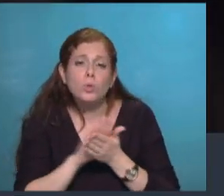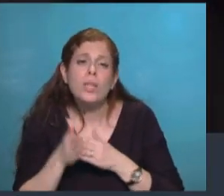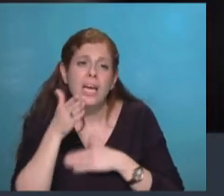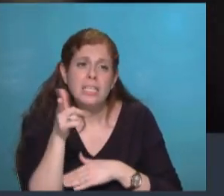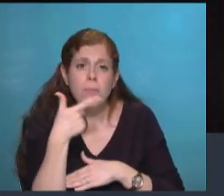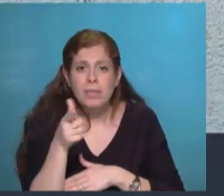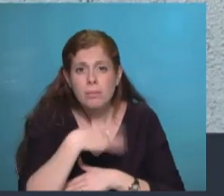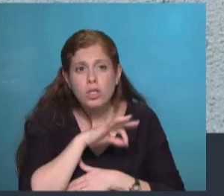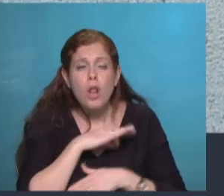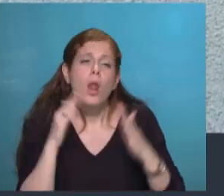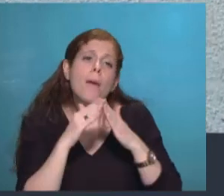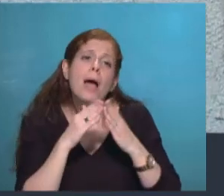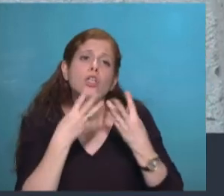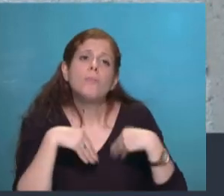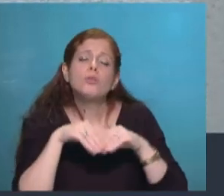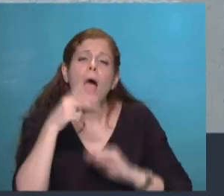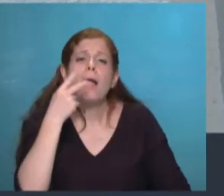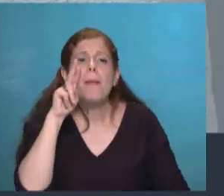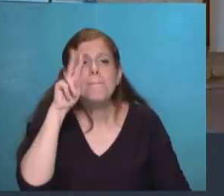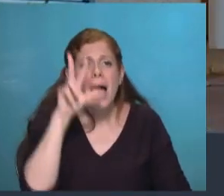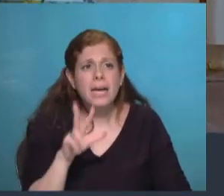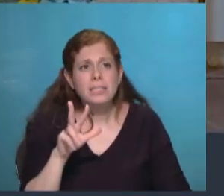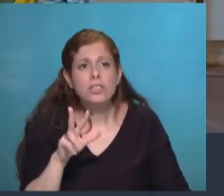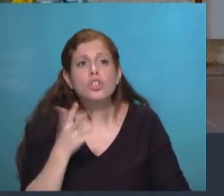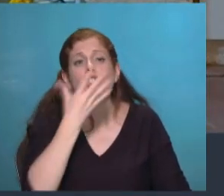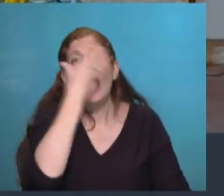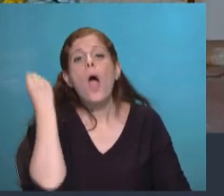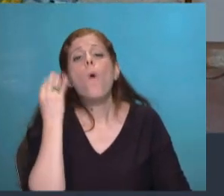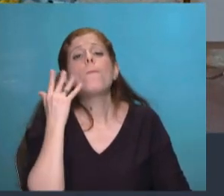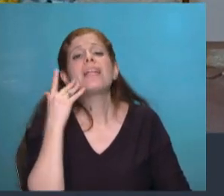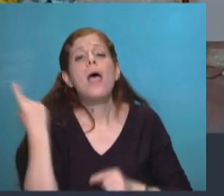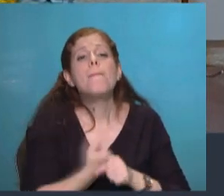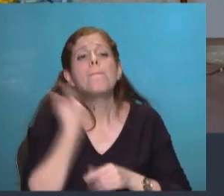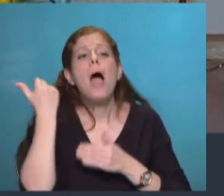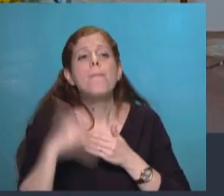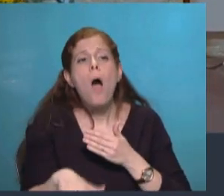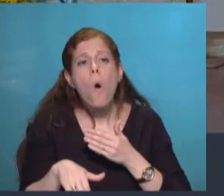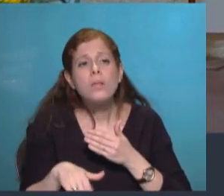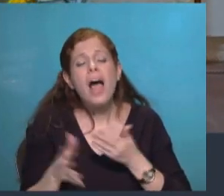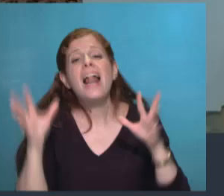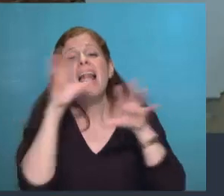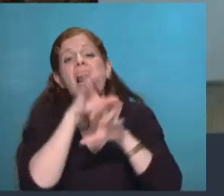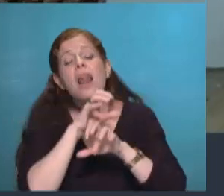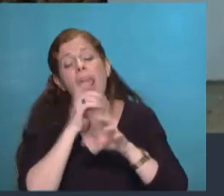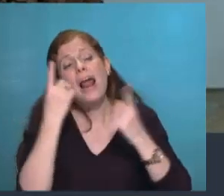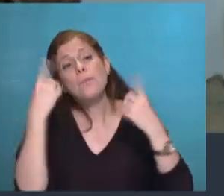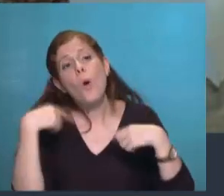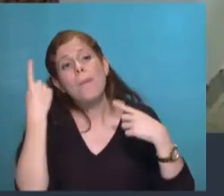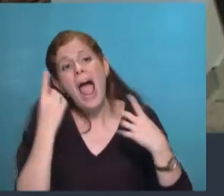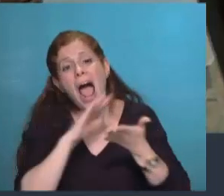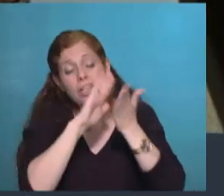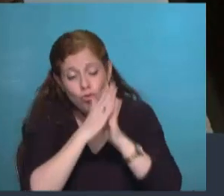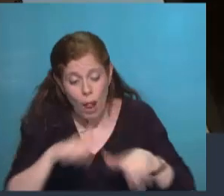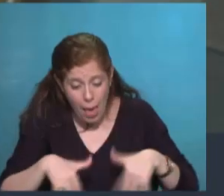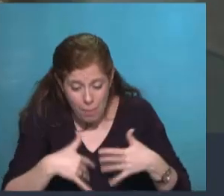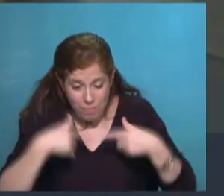המצלמה שלנו לבית של משפחת פרץ, ששכחו מתי בפעם האחרונה היה להם יום אחד שלם של שקט.